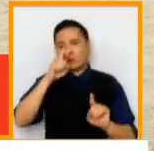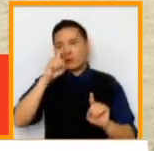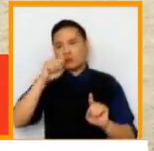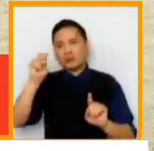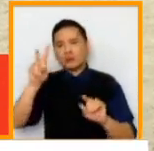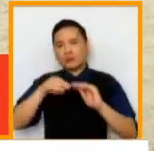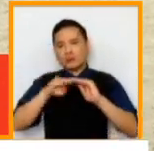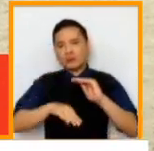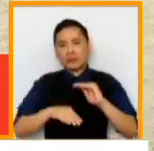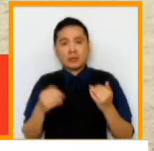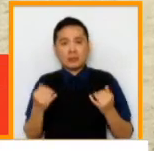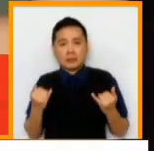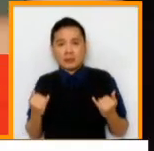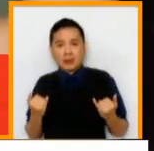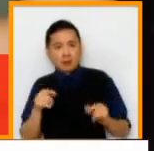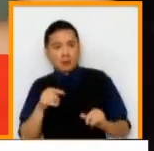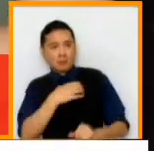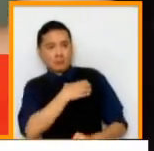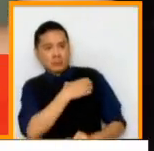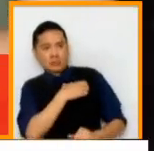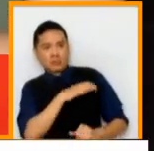sila.